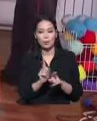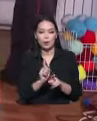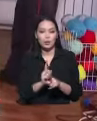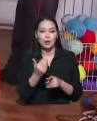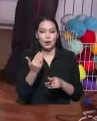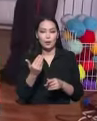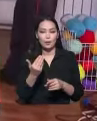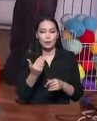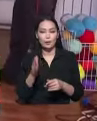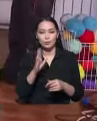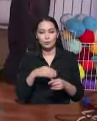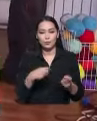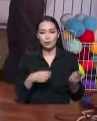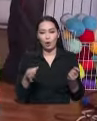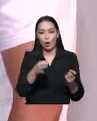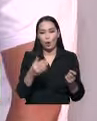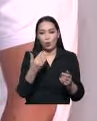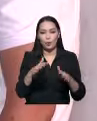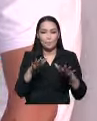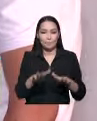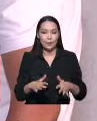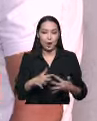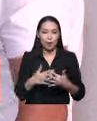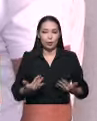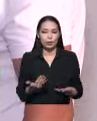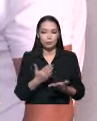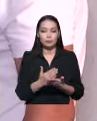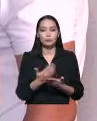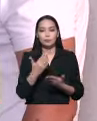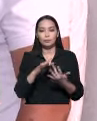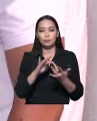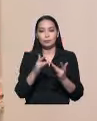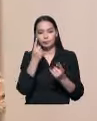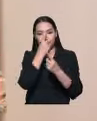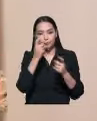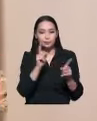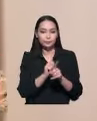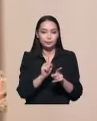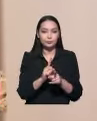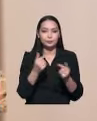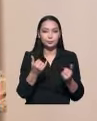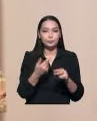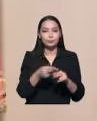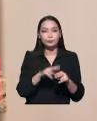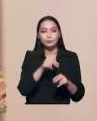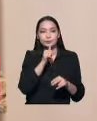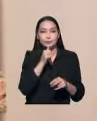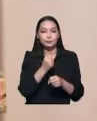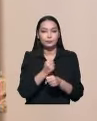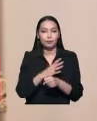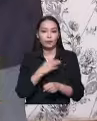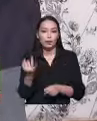азамат Жамбыл ауданы Бектөбе ауылында тұрады. Алғашында әлеуметтік желіде тафтинг жанрындағы кілемшілерді көріп қатты